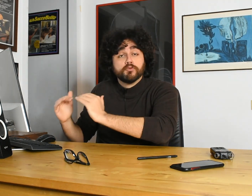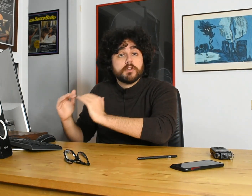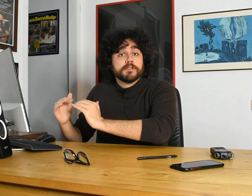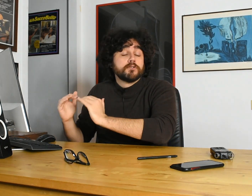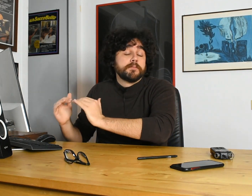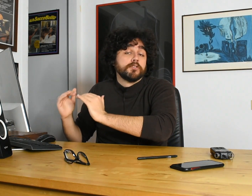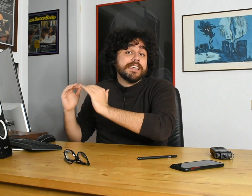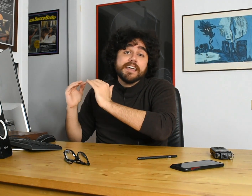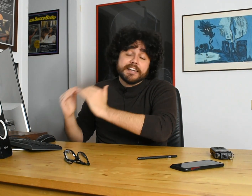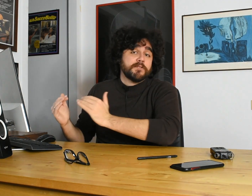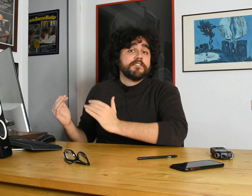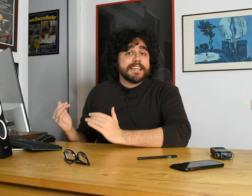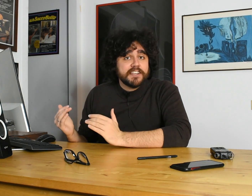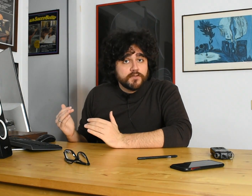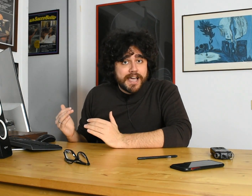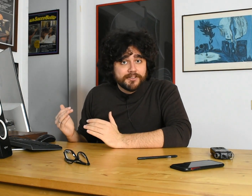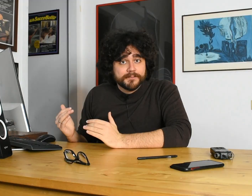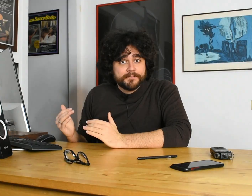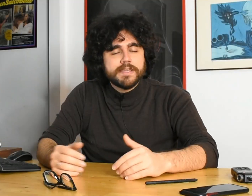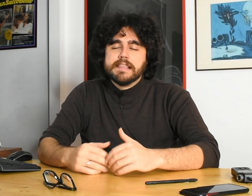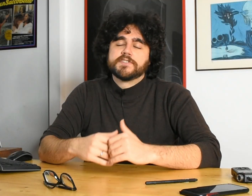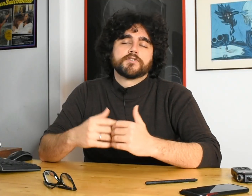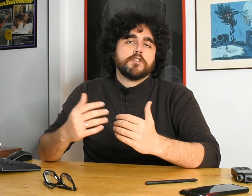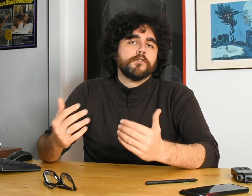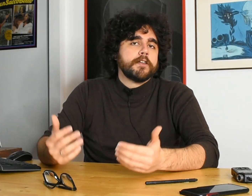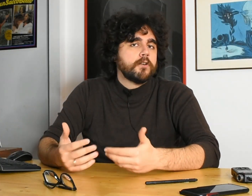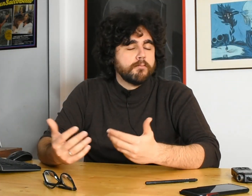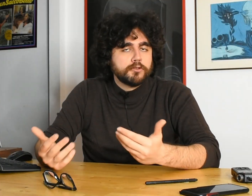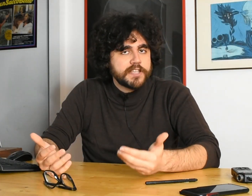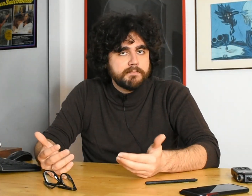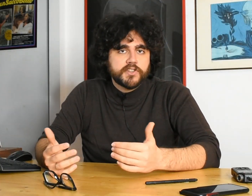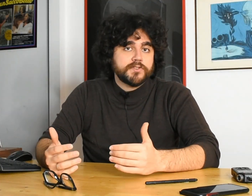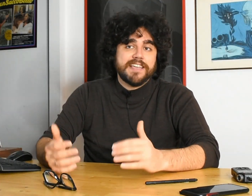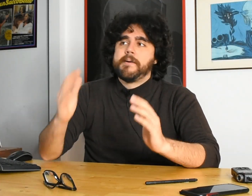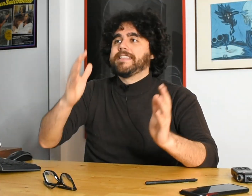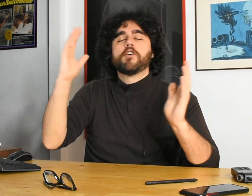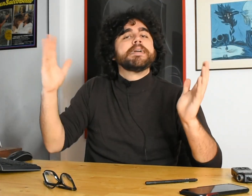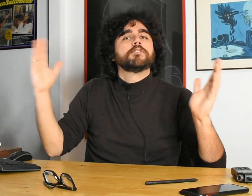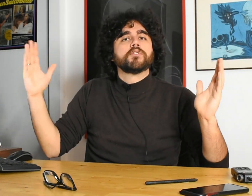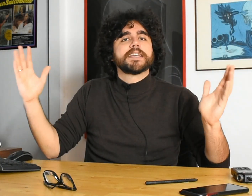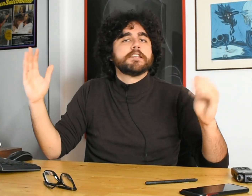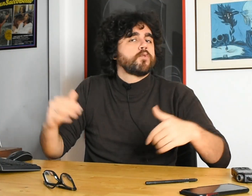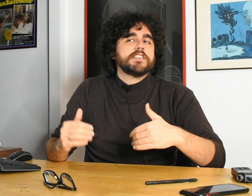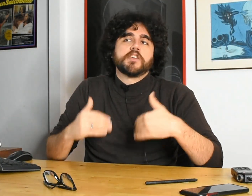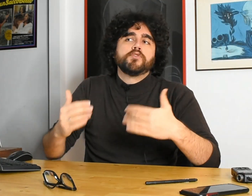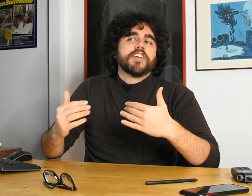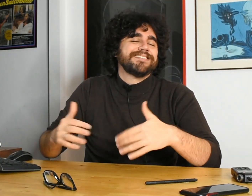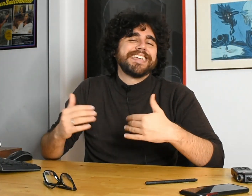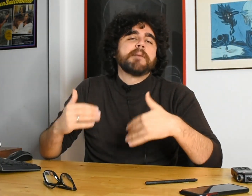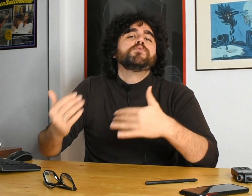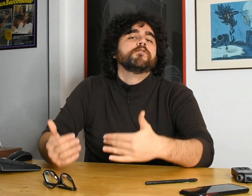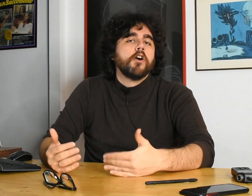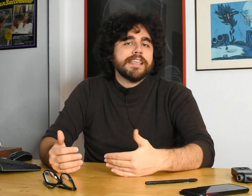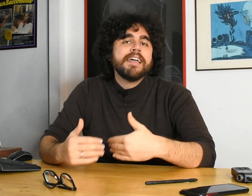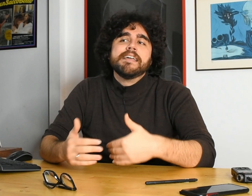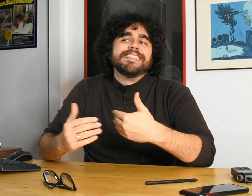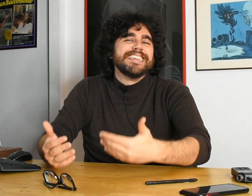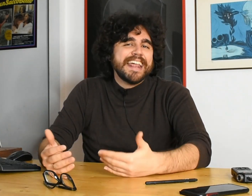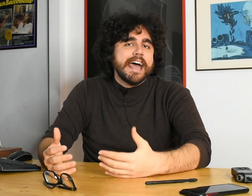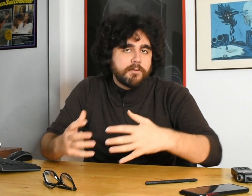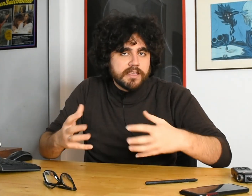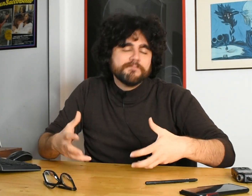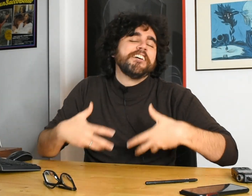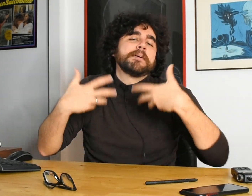per restare appunto in questo tipo di regime fiscale agevolato. Quindi il discorso del governo è molto semplice, ossia vabbè, ti aumento lo scalino, quindi c'è più gente che ha più voglia